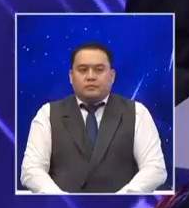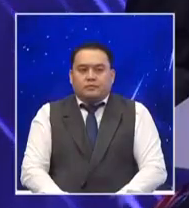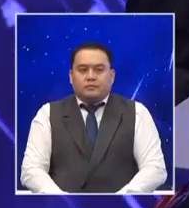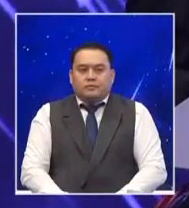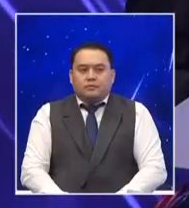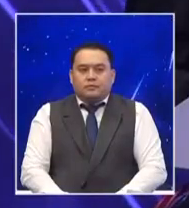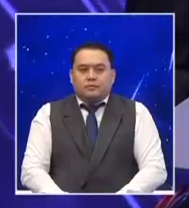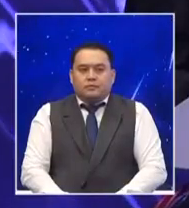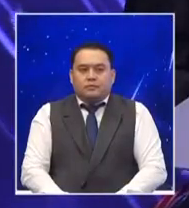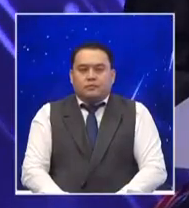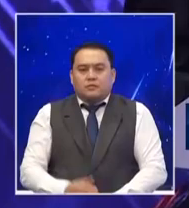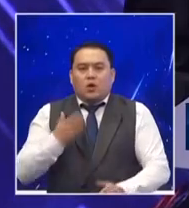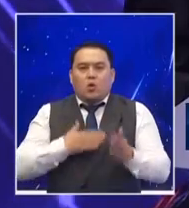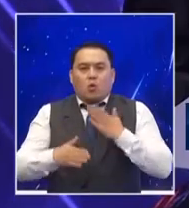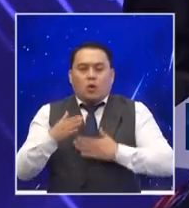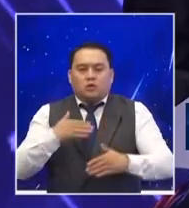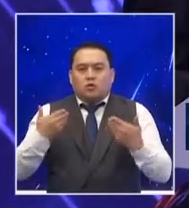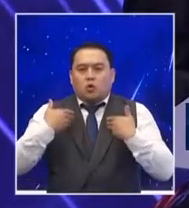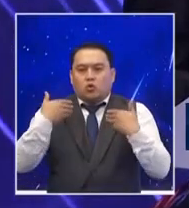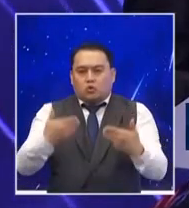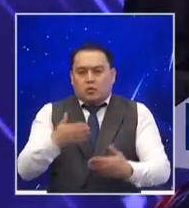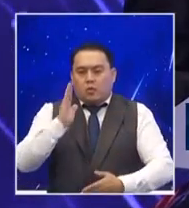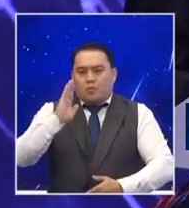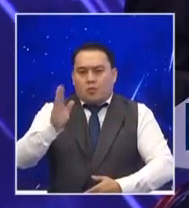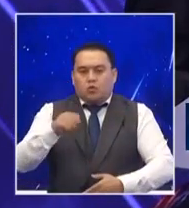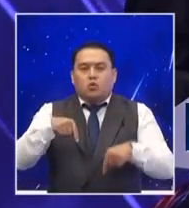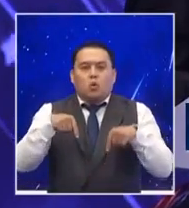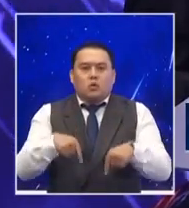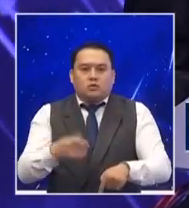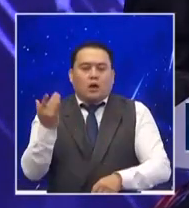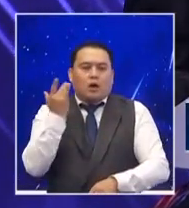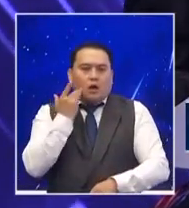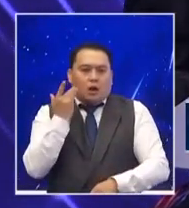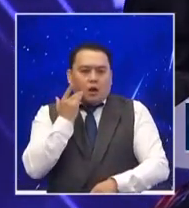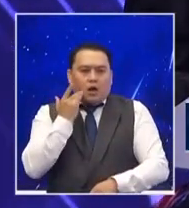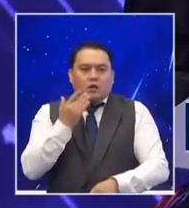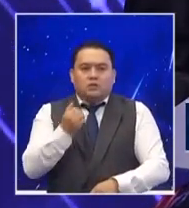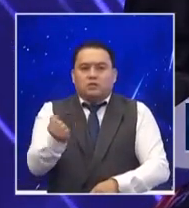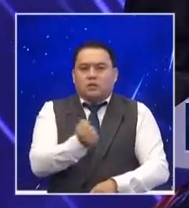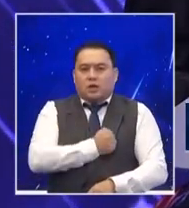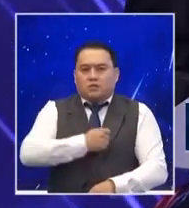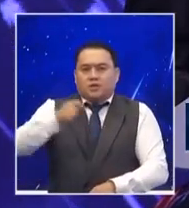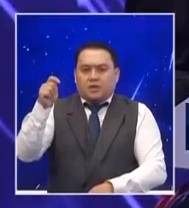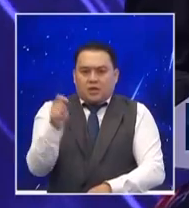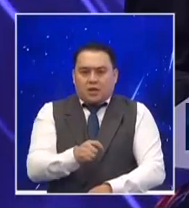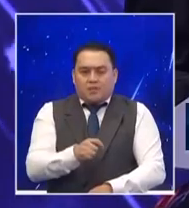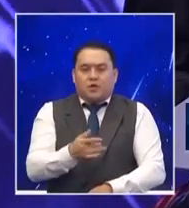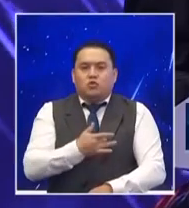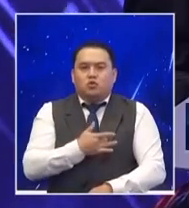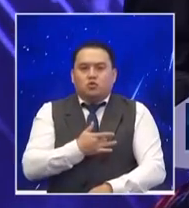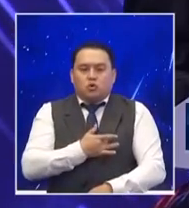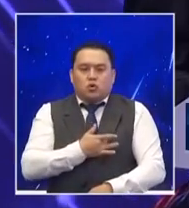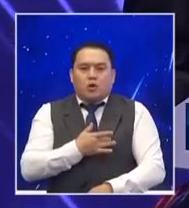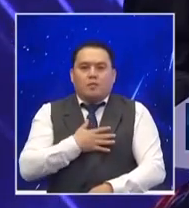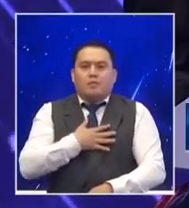Қонысымыз құтты болсын, қадірлі ағайын. Осы жерге, осы жерге мен қашанда сағынышпен келемін. Жүрегім тербеніп